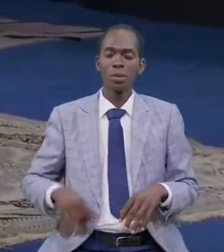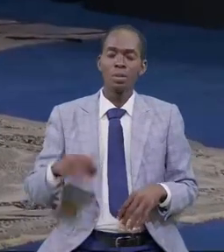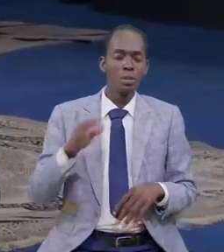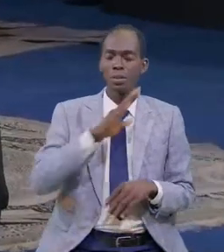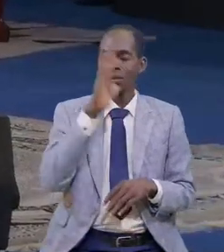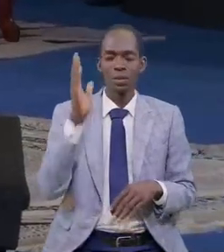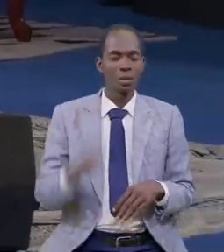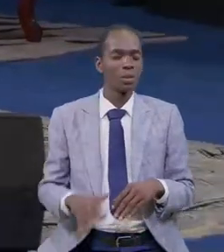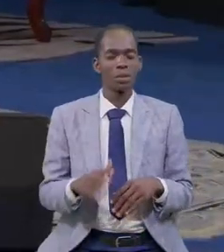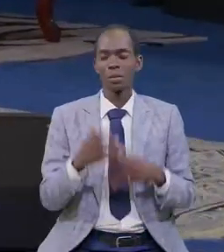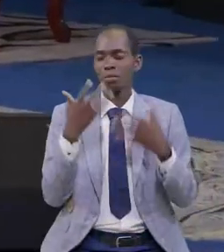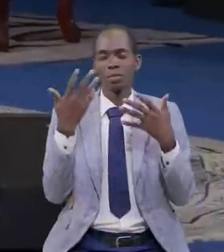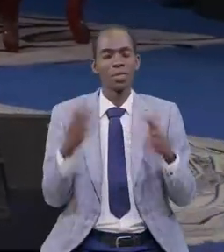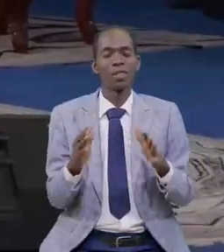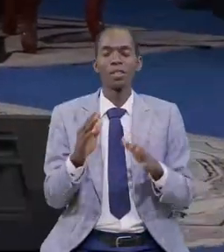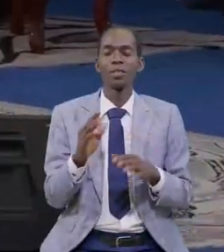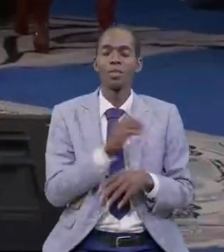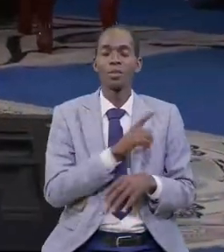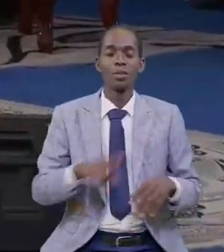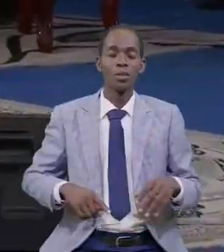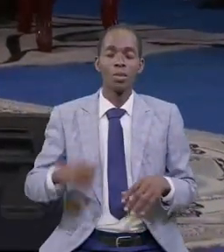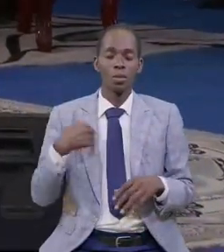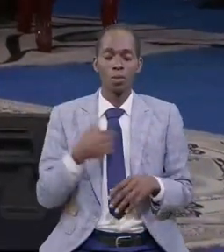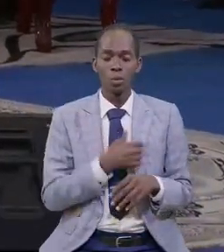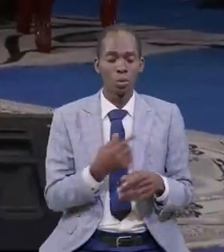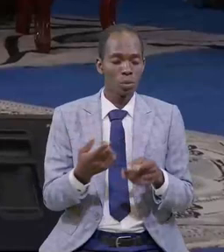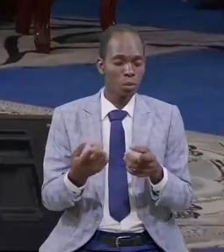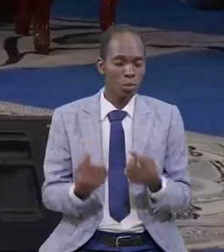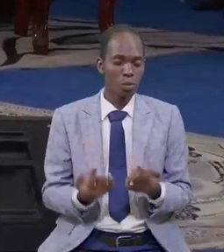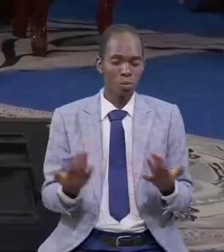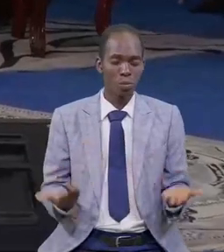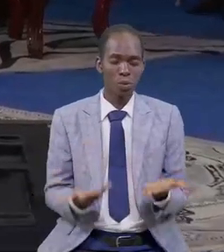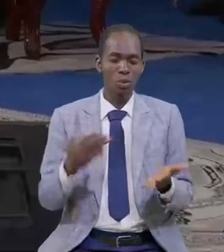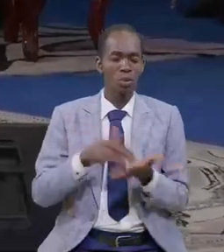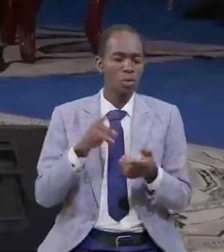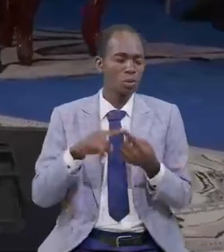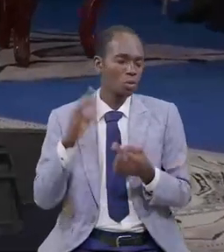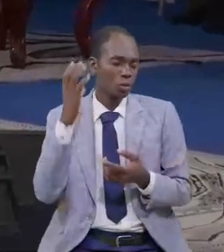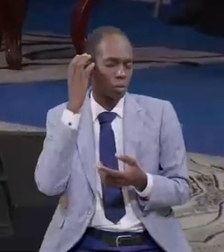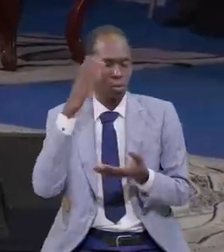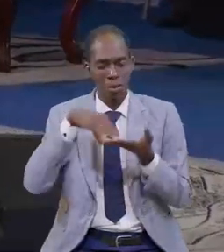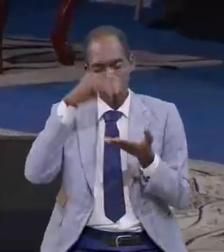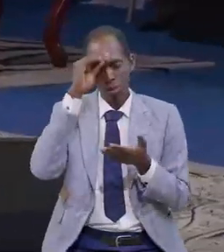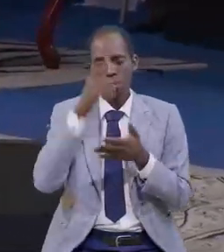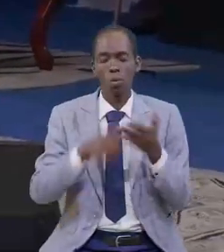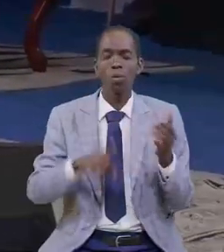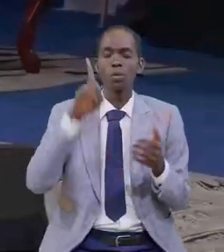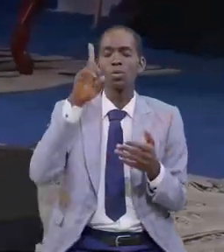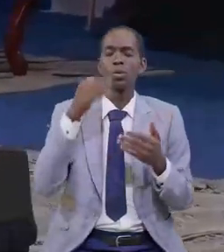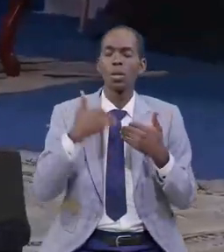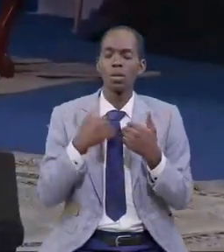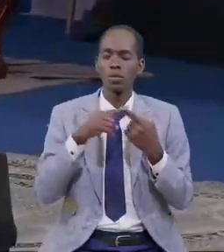est inépuisable nous venons écouter ce que tu as à nous dire au sujet